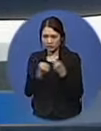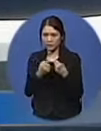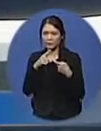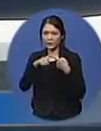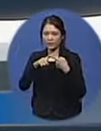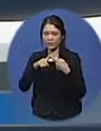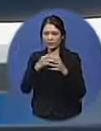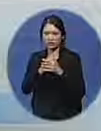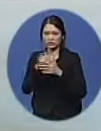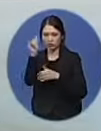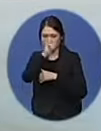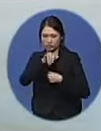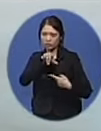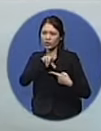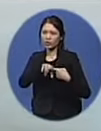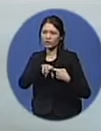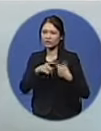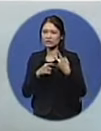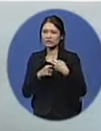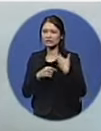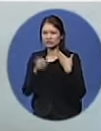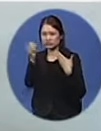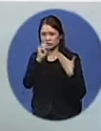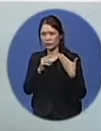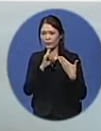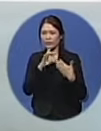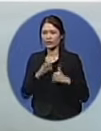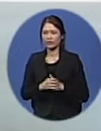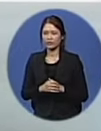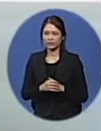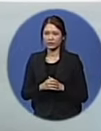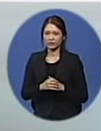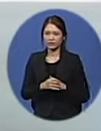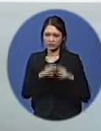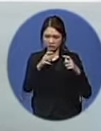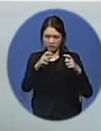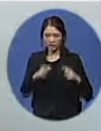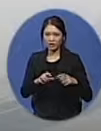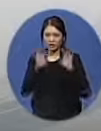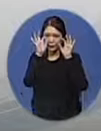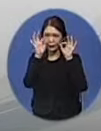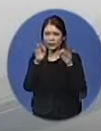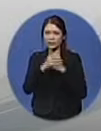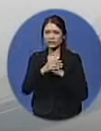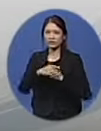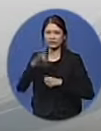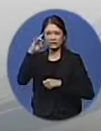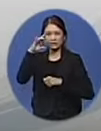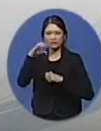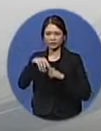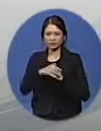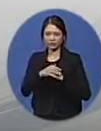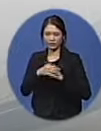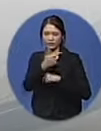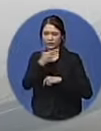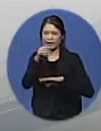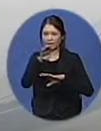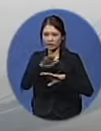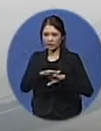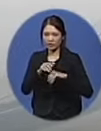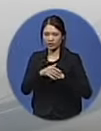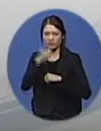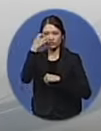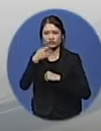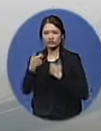평균 79%에 불과한 것으로 나타났습니다. 시도별로 살펴보면 인천과 대전, 울산 등